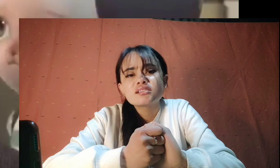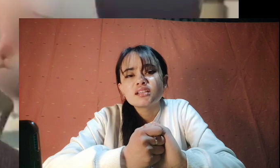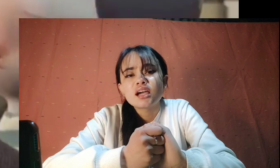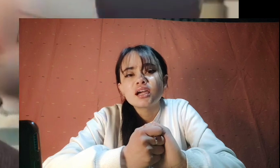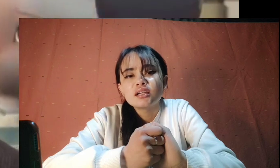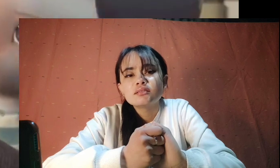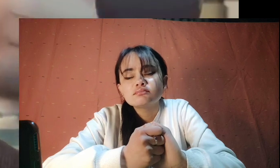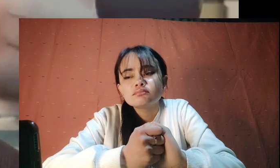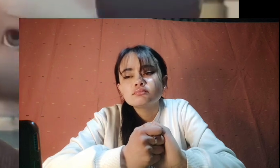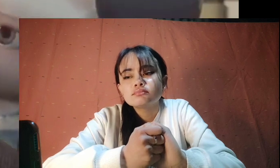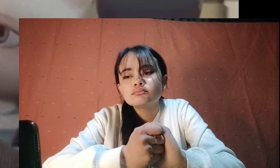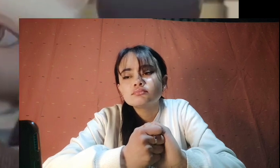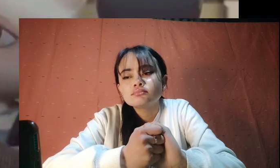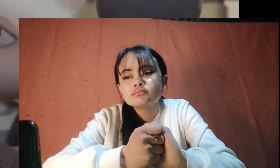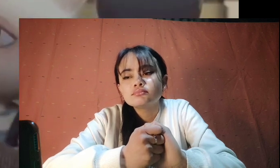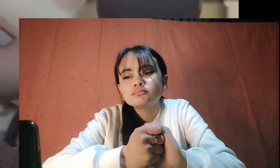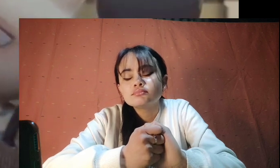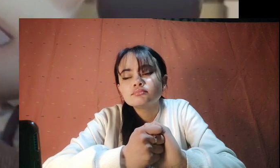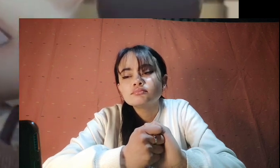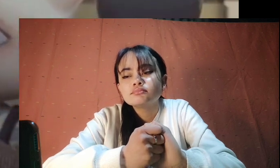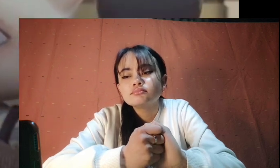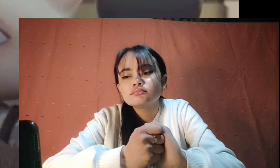They are sad.